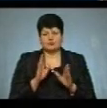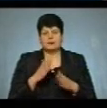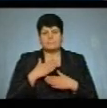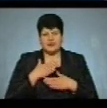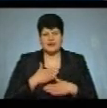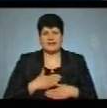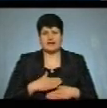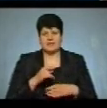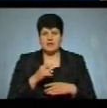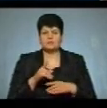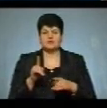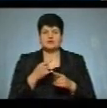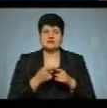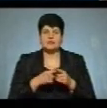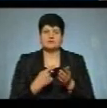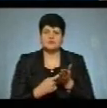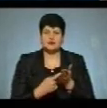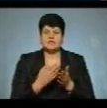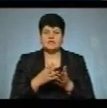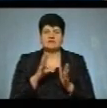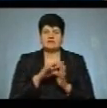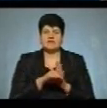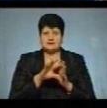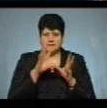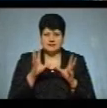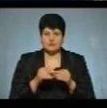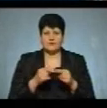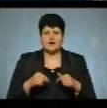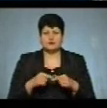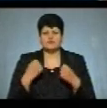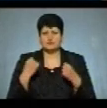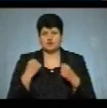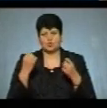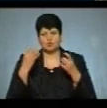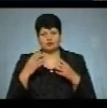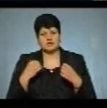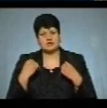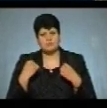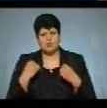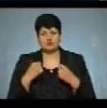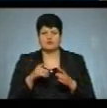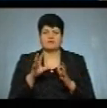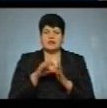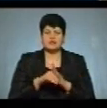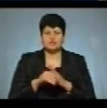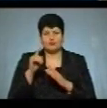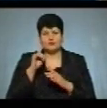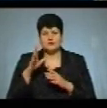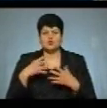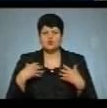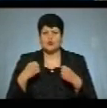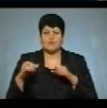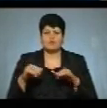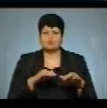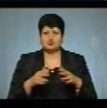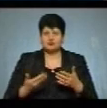це підтверджує їхній внесок в загалом в галузь фізичної культури та спорту, їхній внесок в популяризацію здорового способу життя,